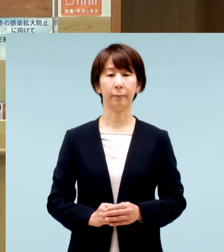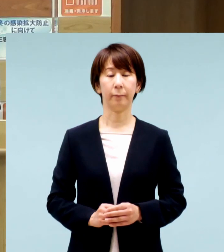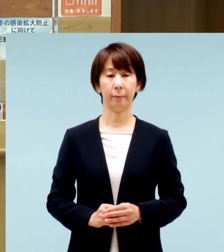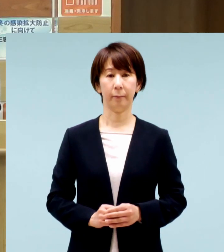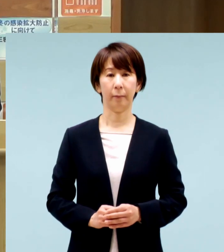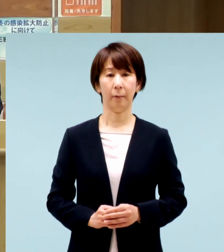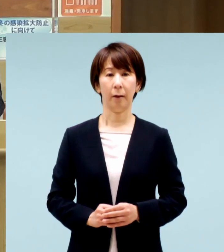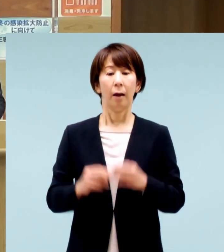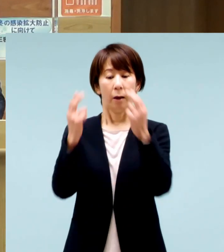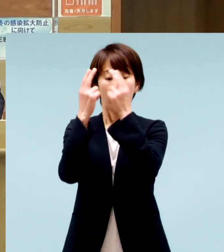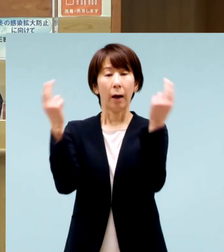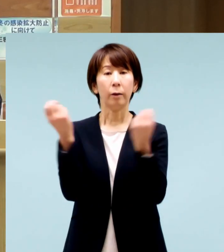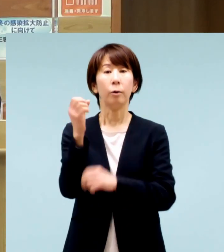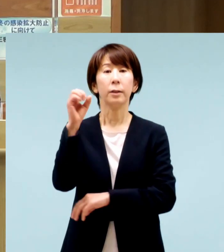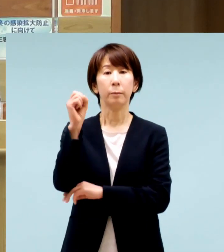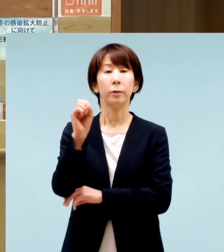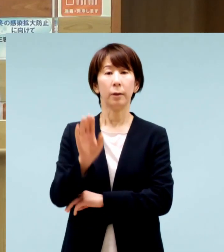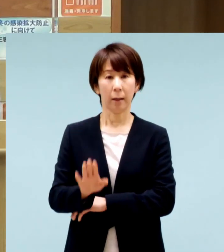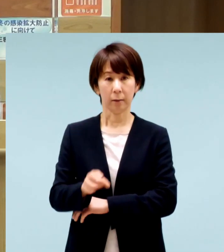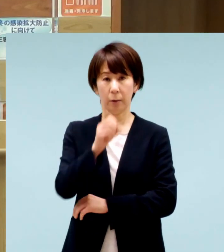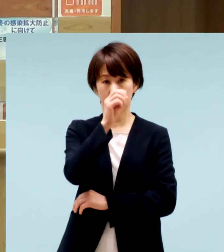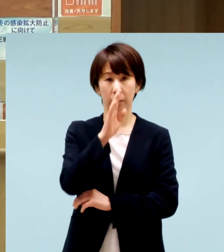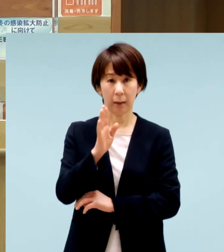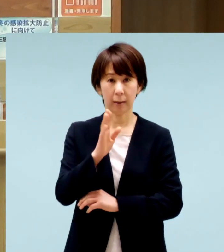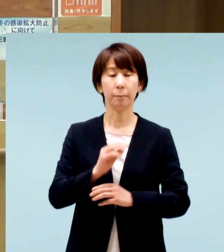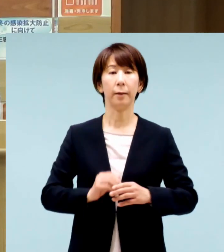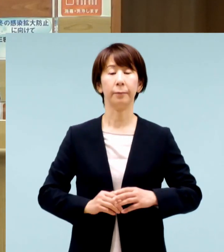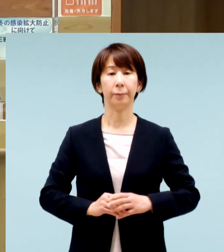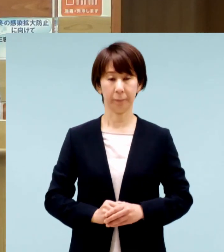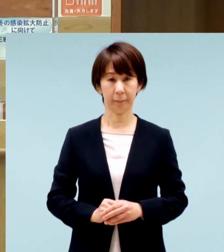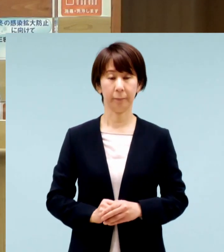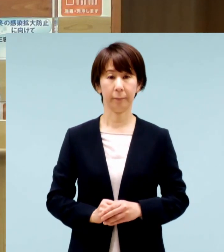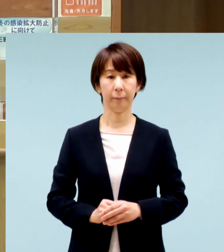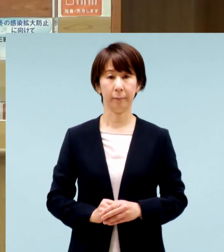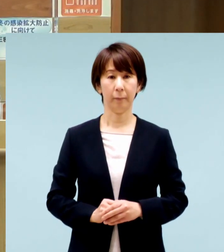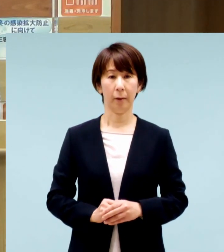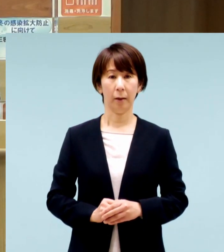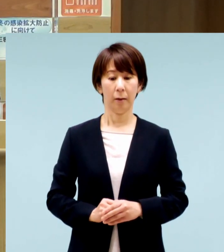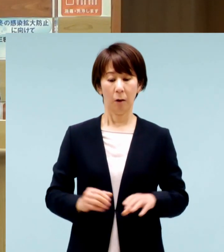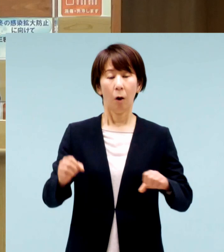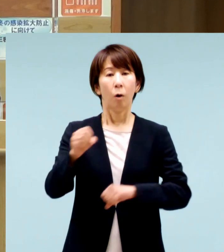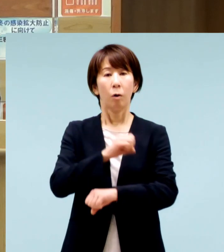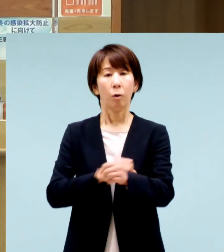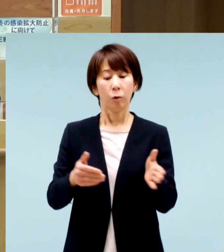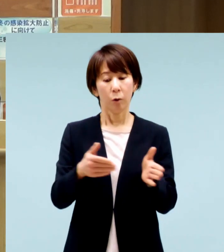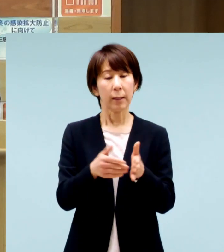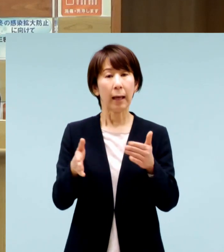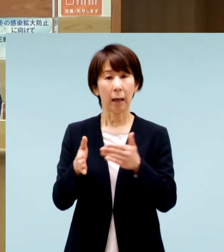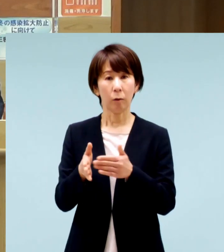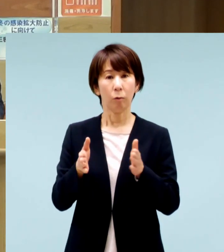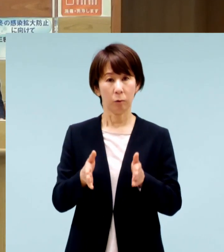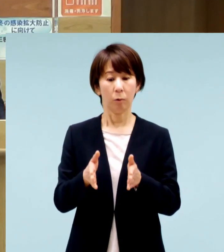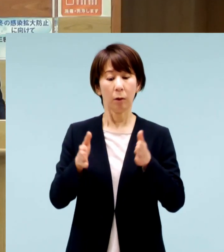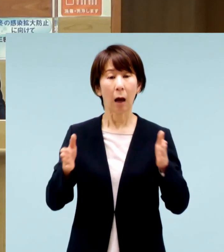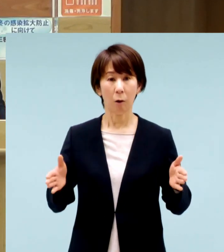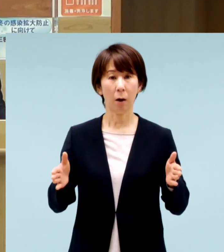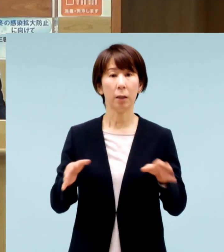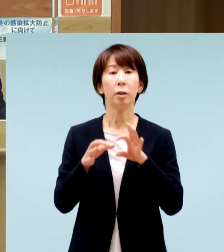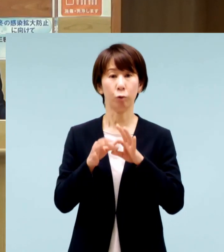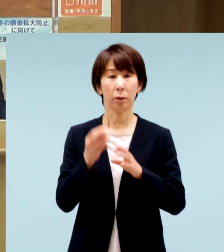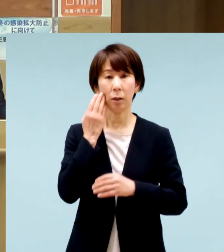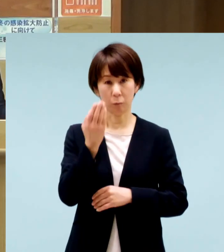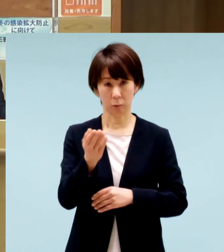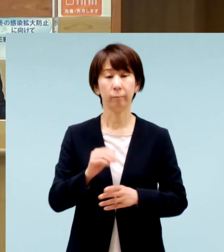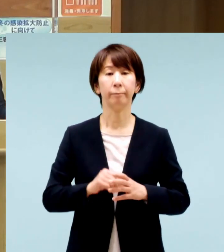北海道新聞の藤本です。よろしくお願いいたします。行動制限の緩和の部分についてお伺いします。政府は今